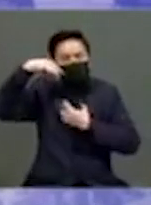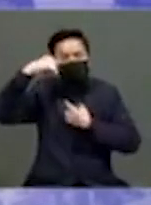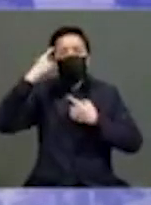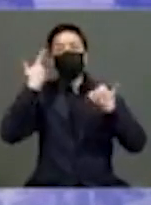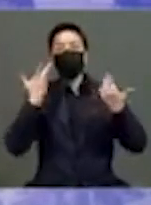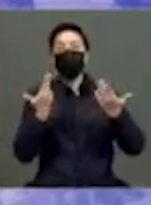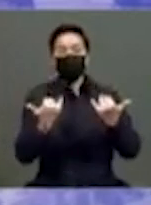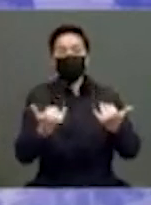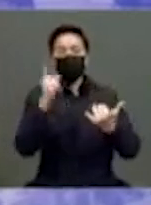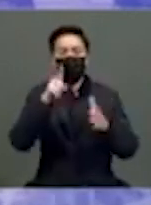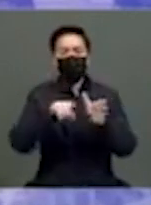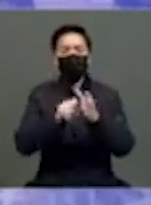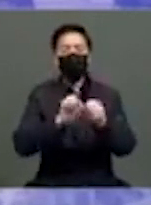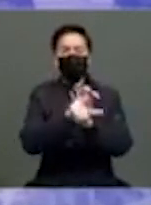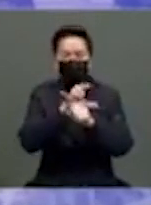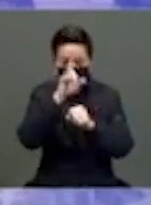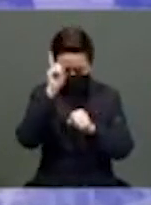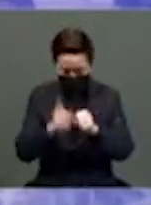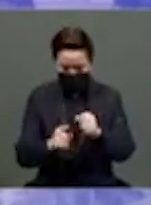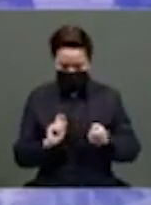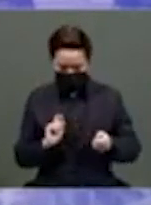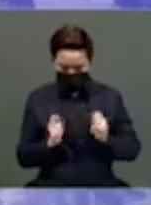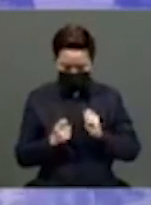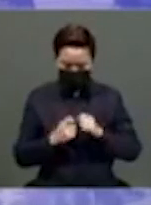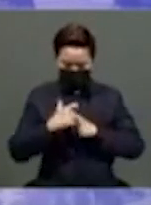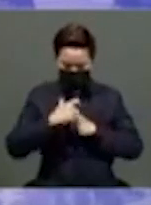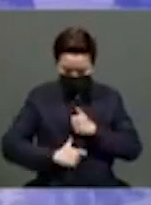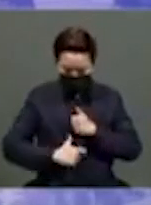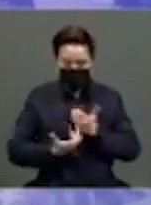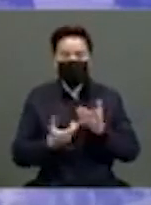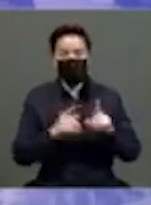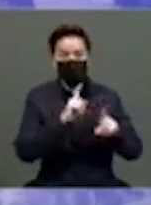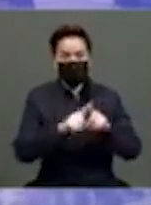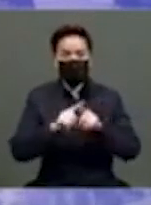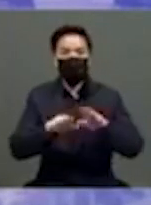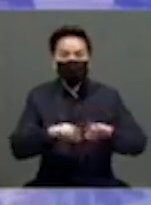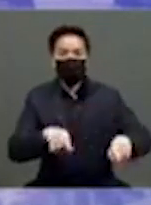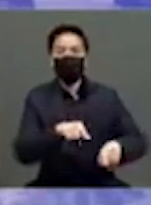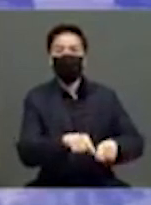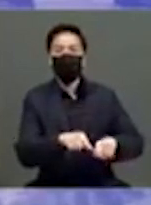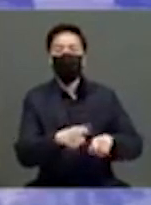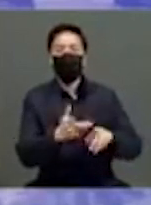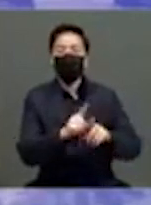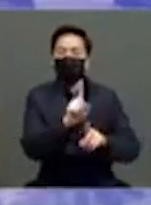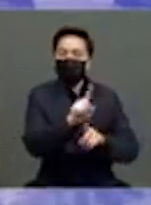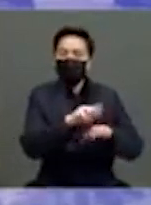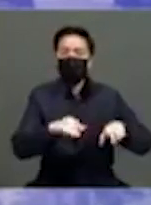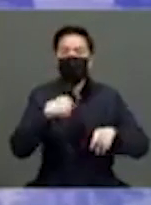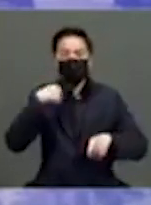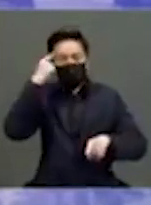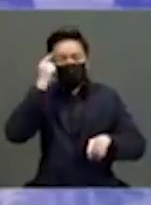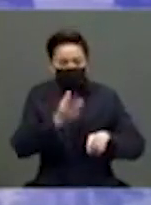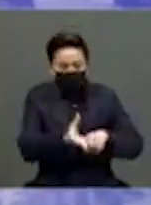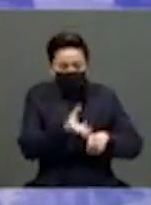แต่นะครับเราต้องอยู่กับโรคนี้เราปรับวิถีชีวิตต่างๆกันไปนะครับเด็กๆด้านหนึ่งที่รอ